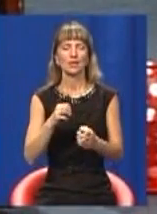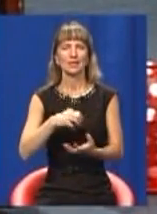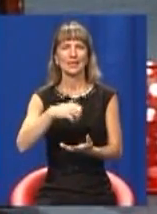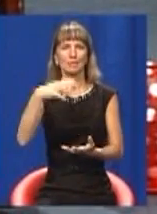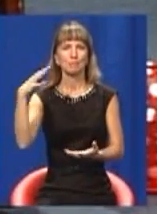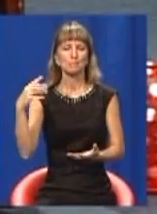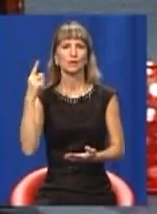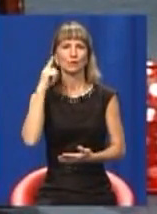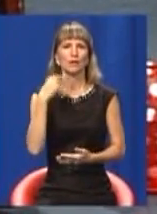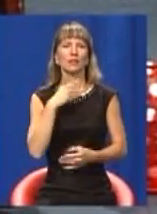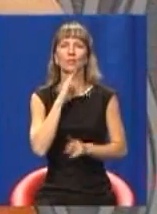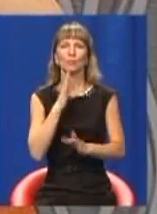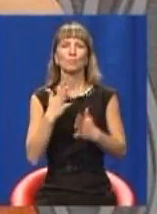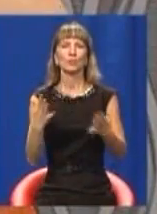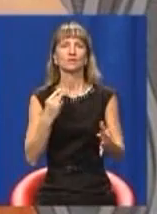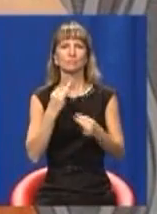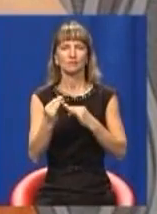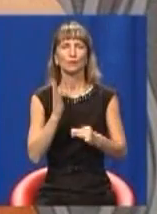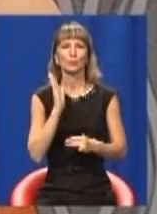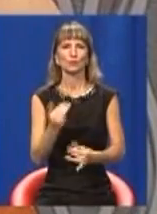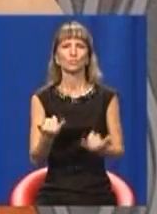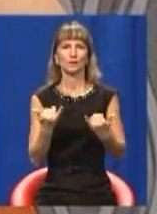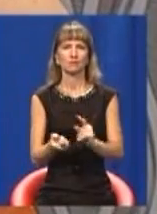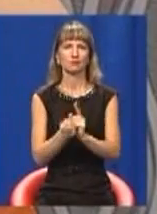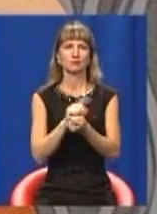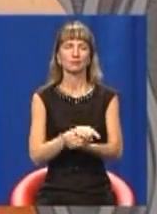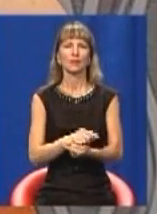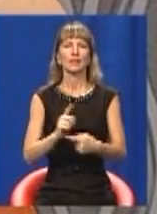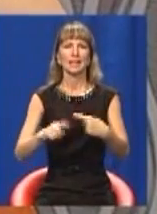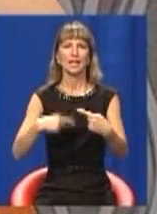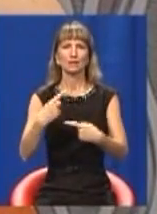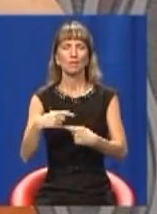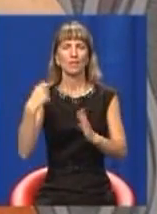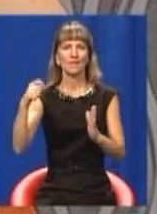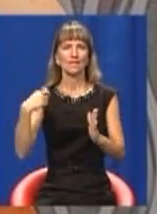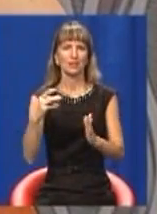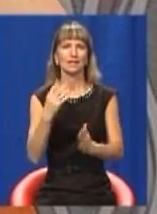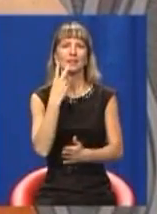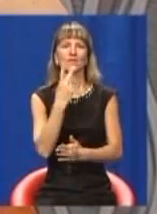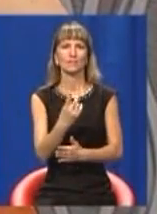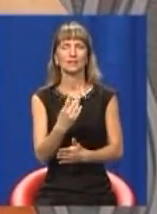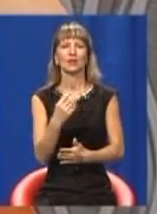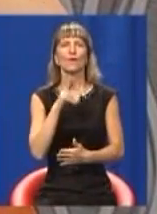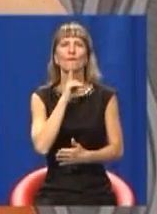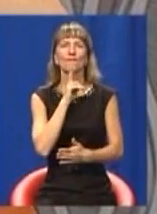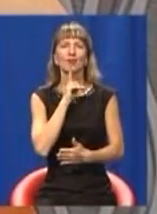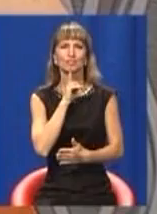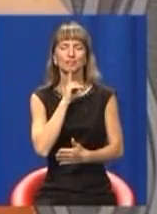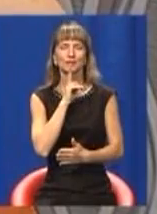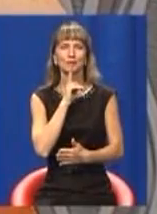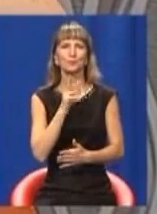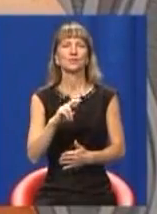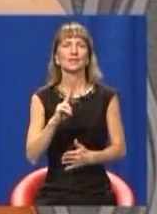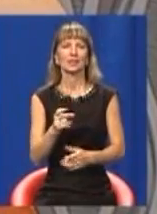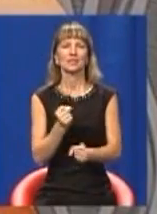насправді? Ну, не будемо більше балакати, одразу будемо переходити до нашого наступного відеозапису і дивитися, уважно повторюю, дивитися,